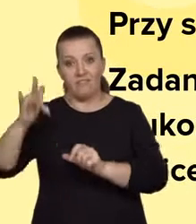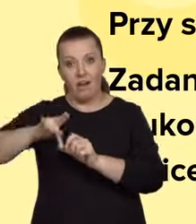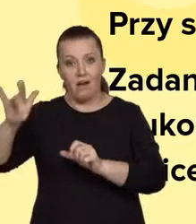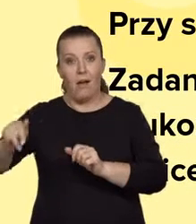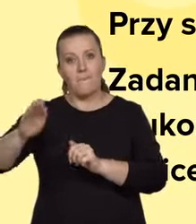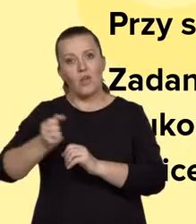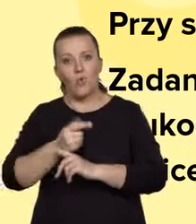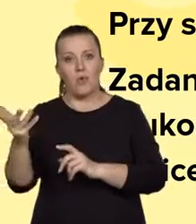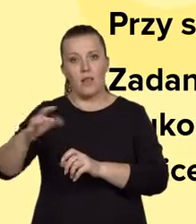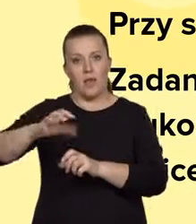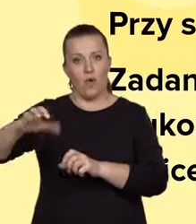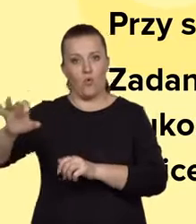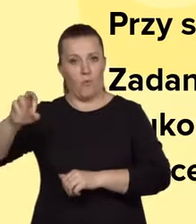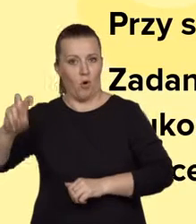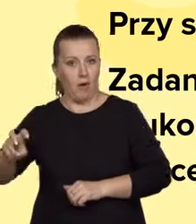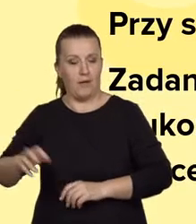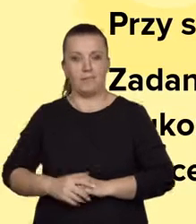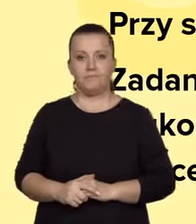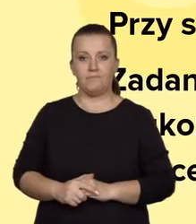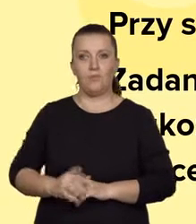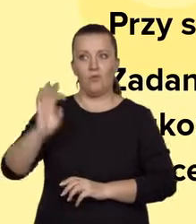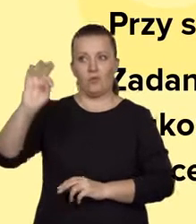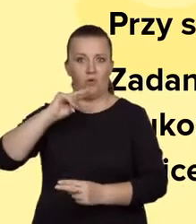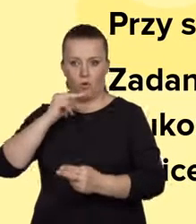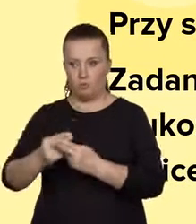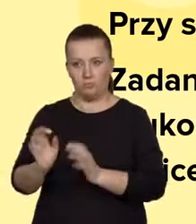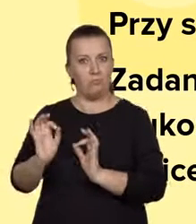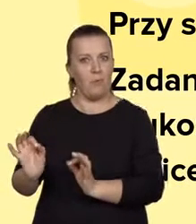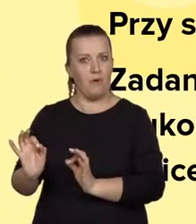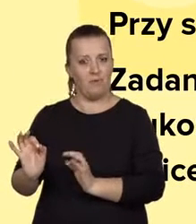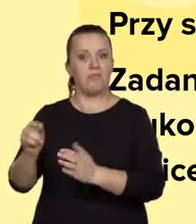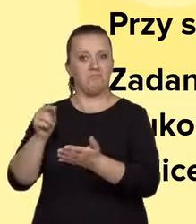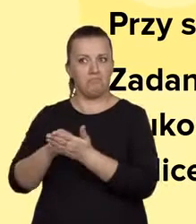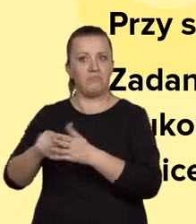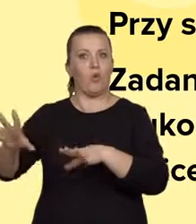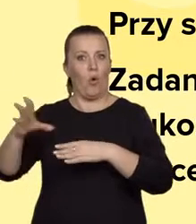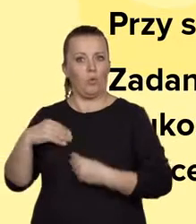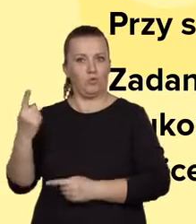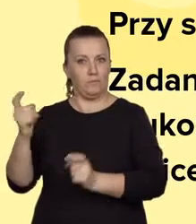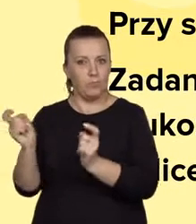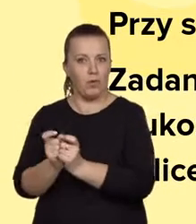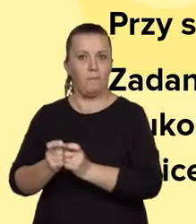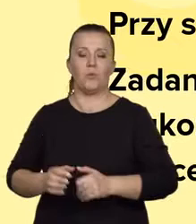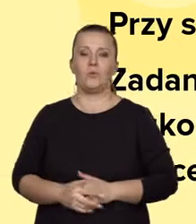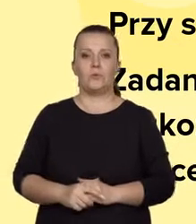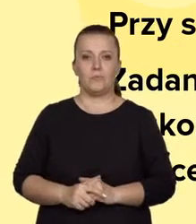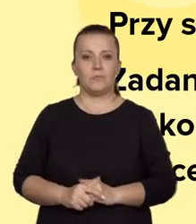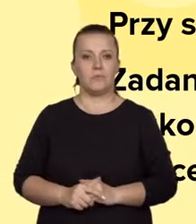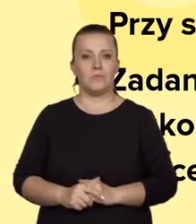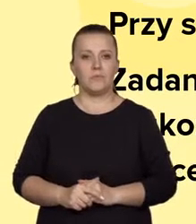niż jedną grupę hydroksylową. Jego odpowiedź jest więc poprawna i przyznano za nią 1